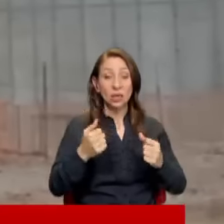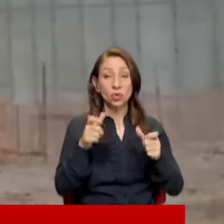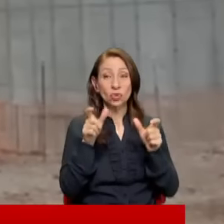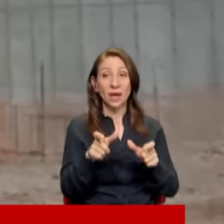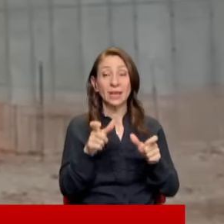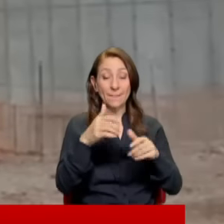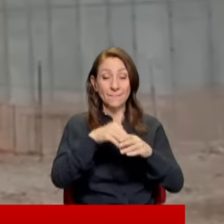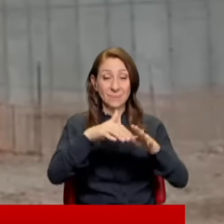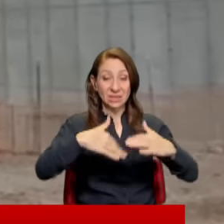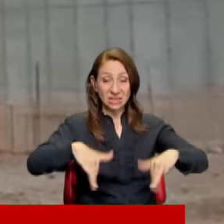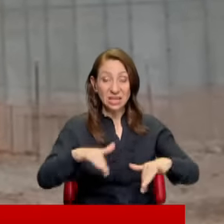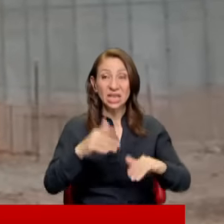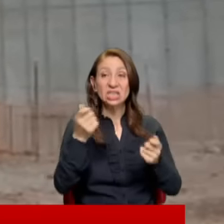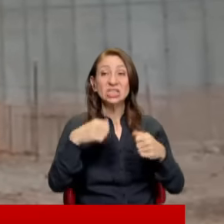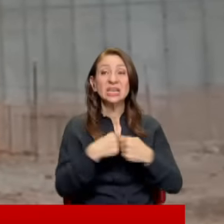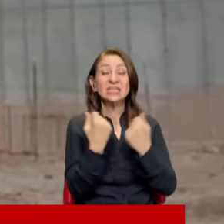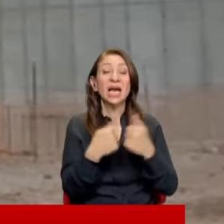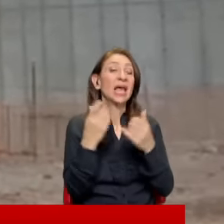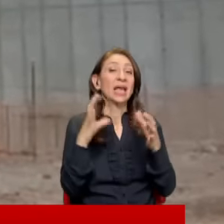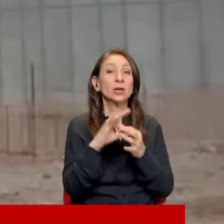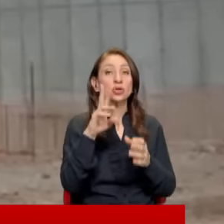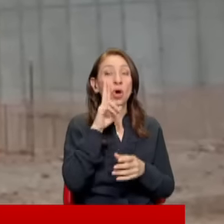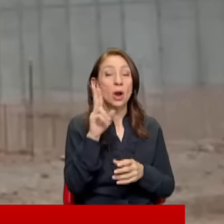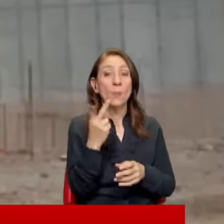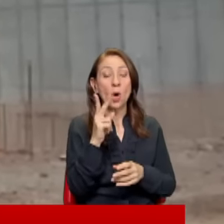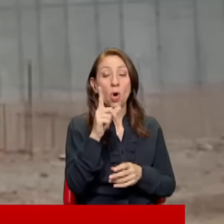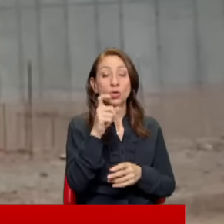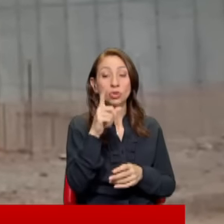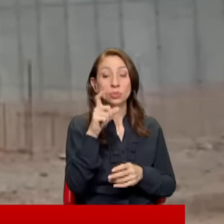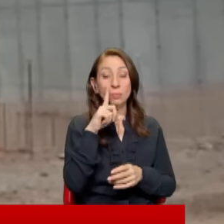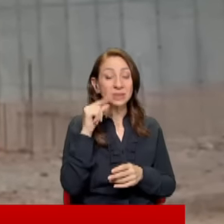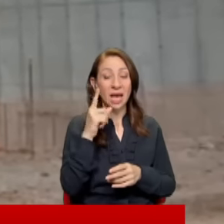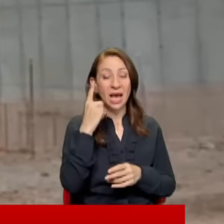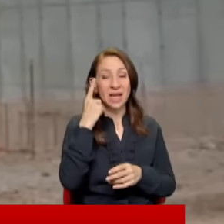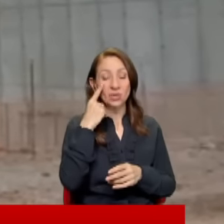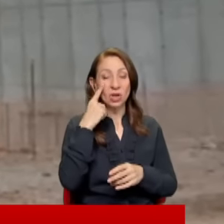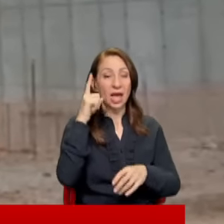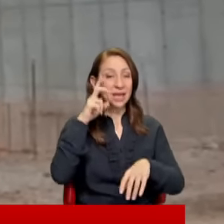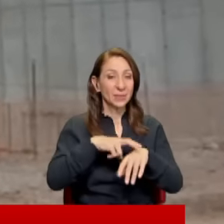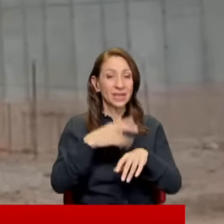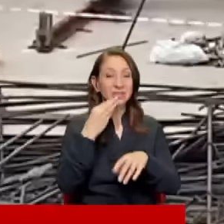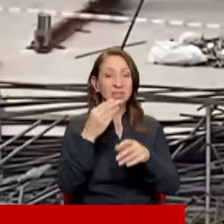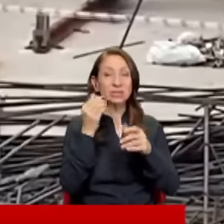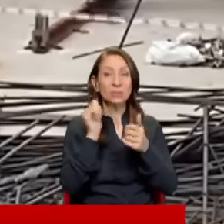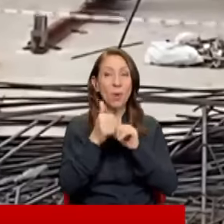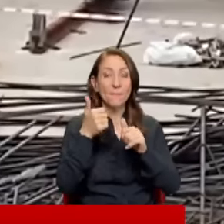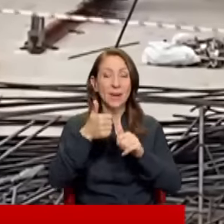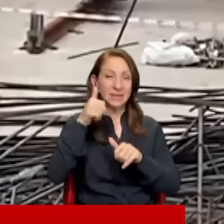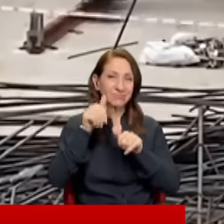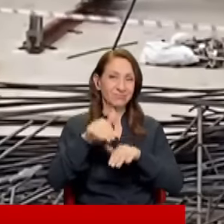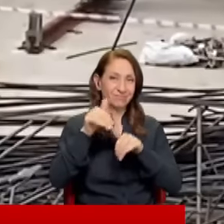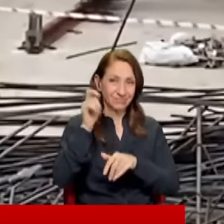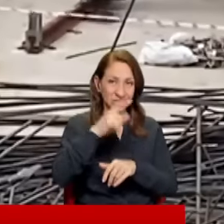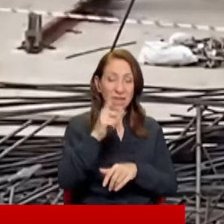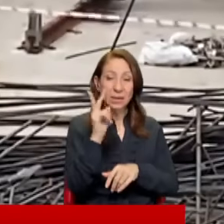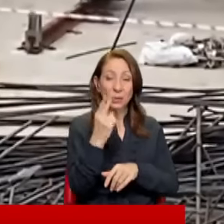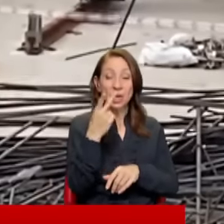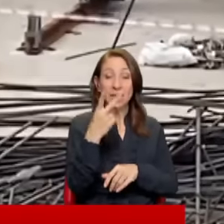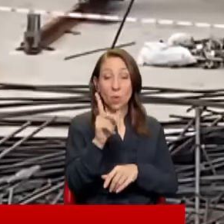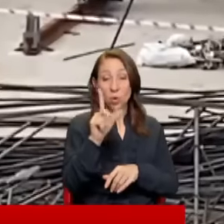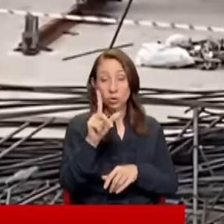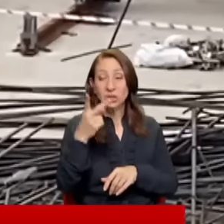güvenliği Meclisi ise iş kazalarına ilişkin son raporunu 19 Mayıs Atatürk'e Anma Gençlik ve Spor Bayramı günü yayınladı raporda